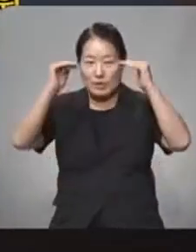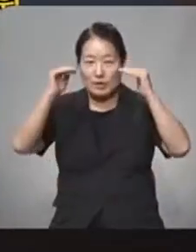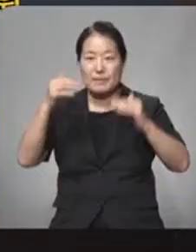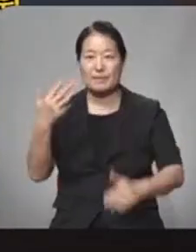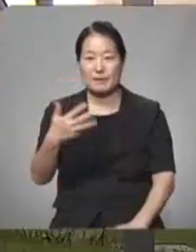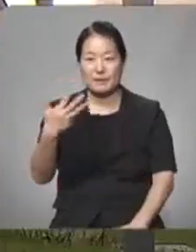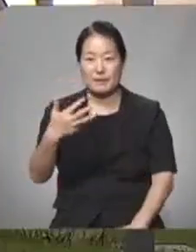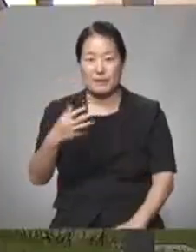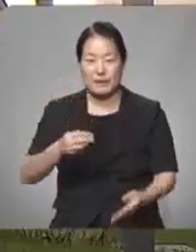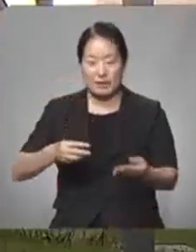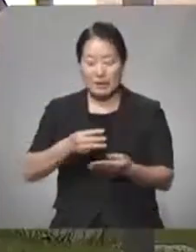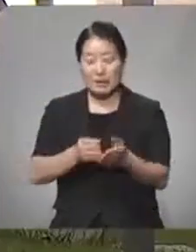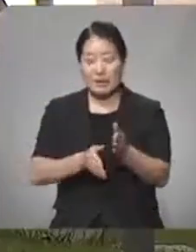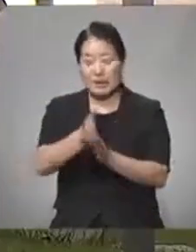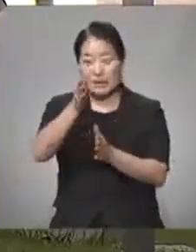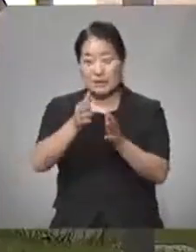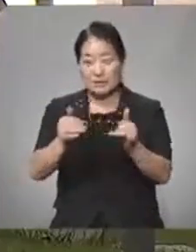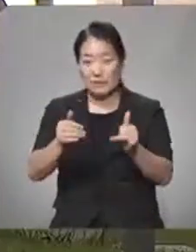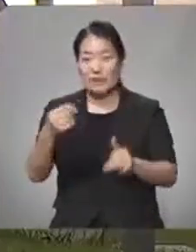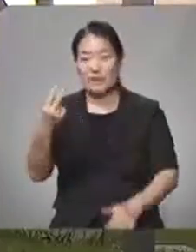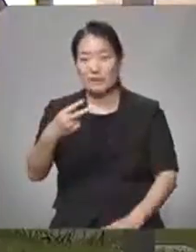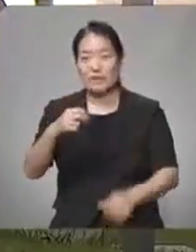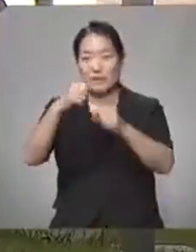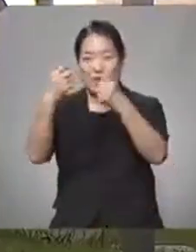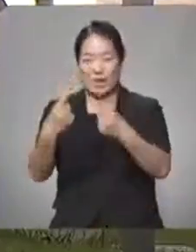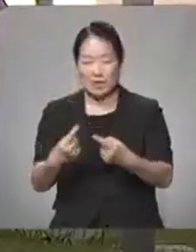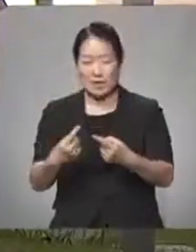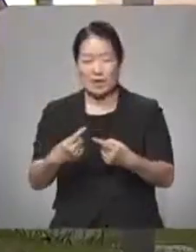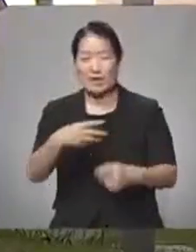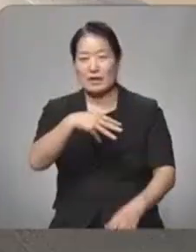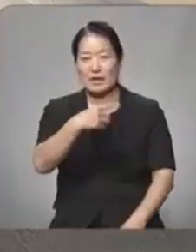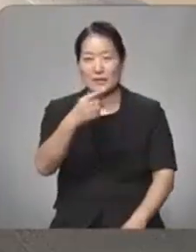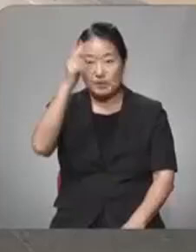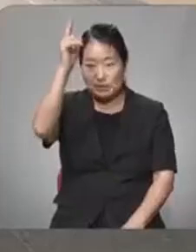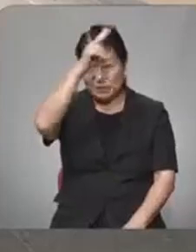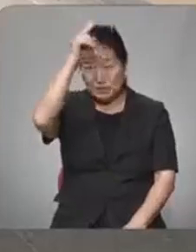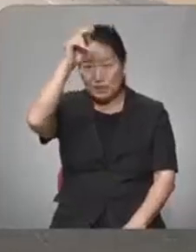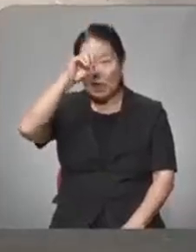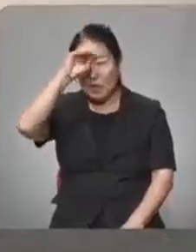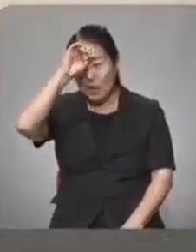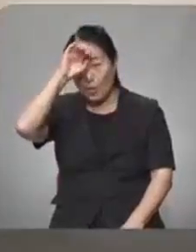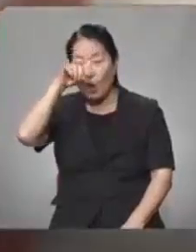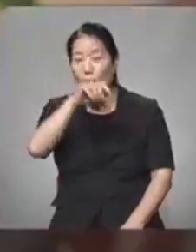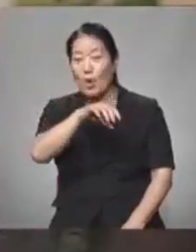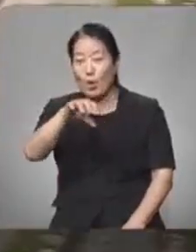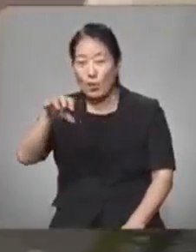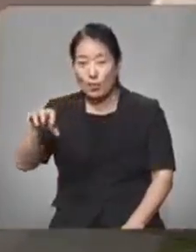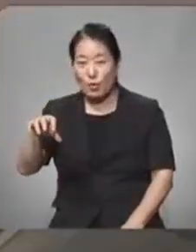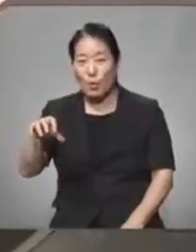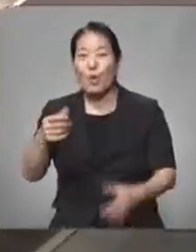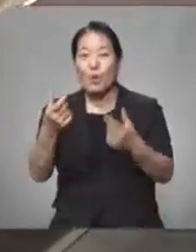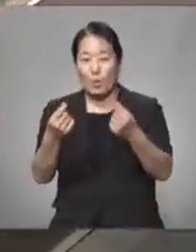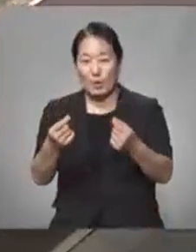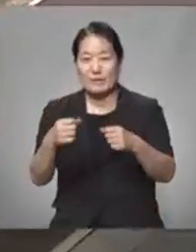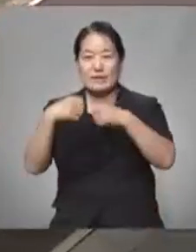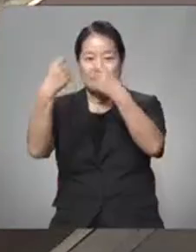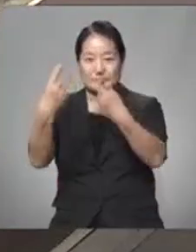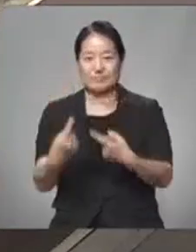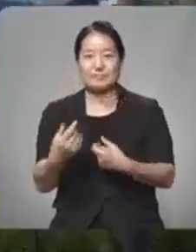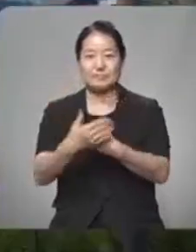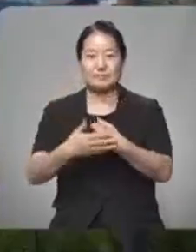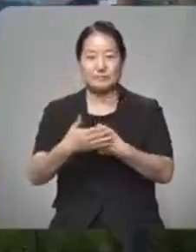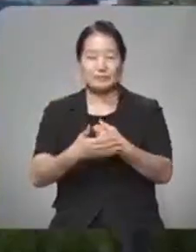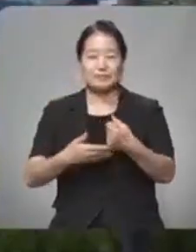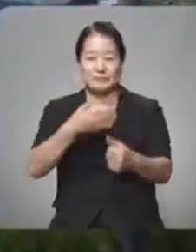2원 인해 줍니다 인근지역인 삼척 정선 영월 등 광지역 주민도 똑같이 입장료를 할인을